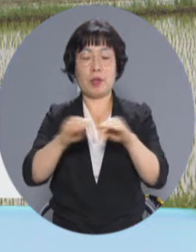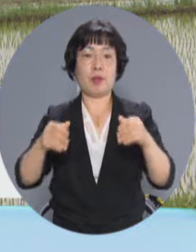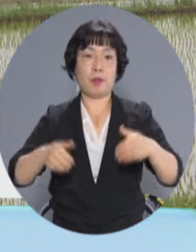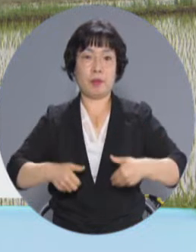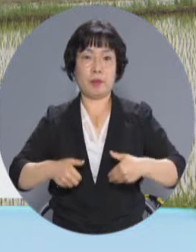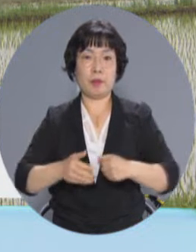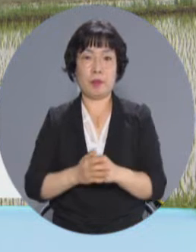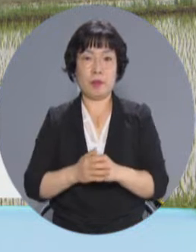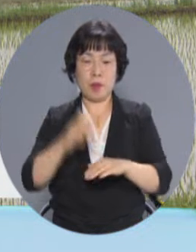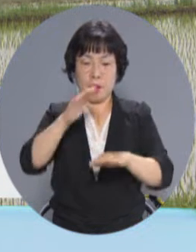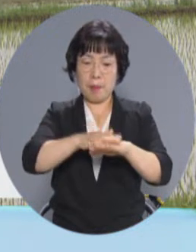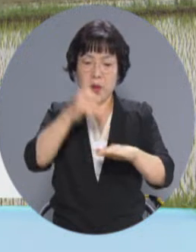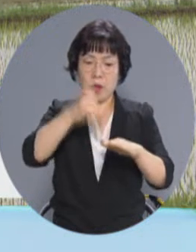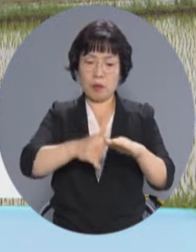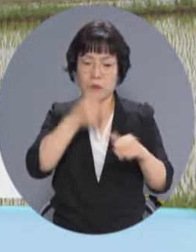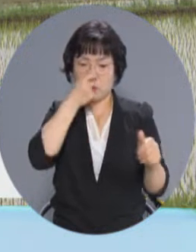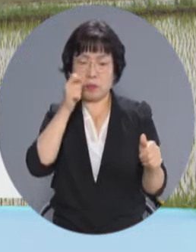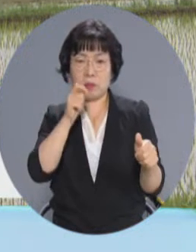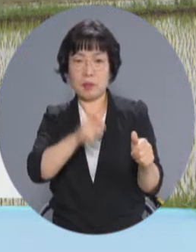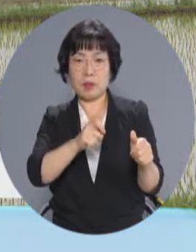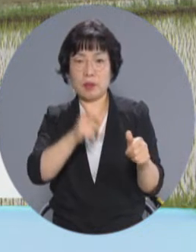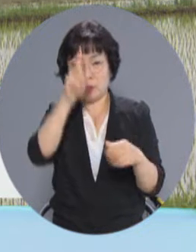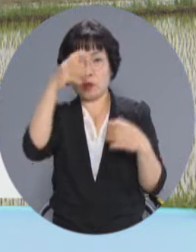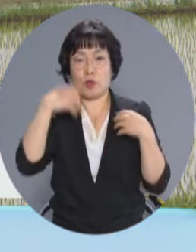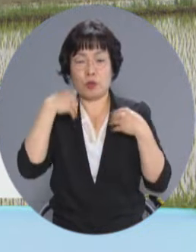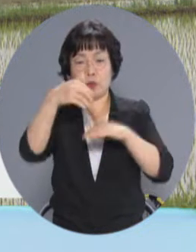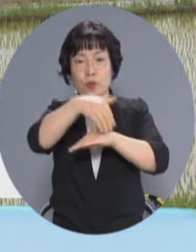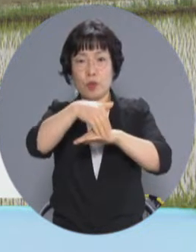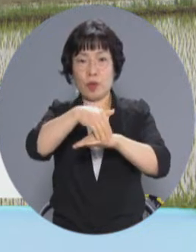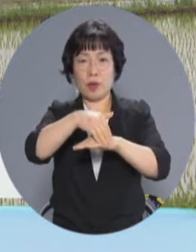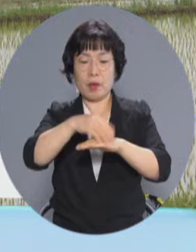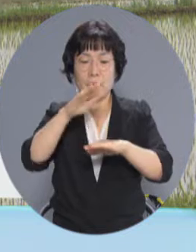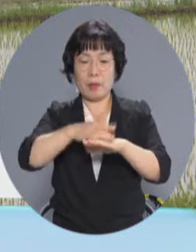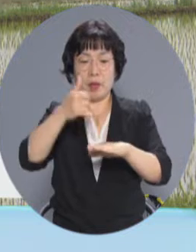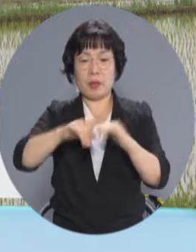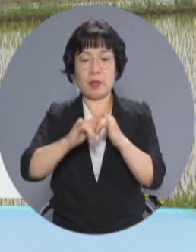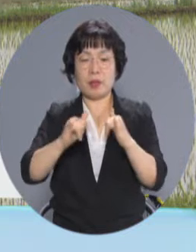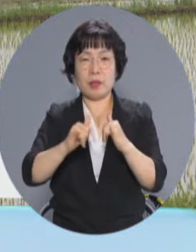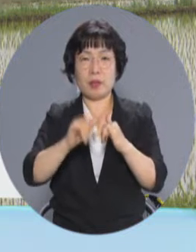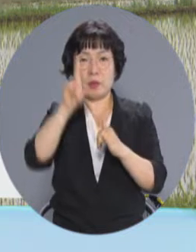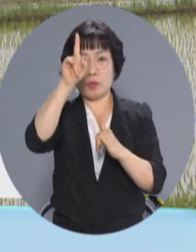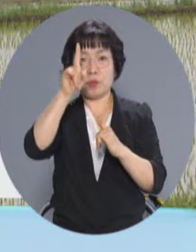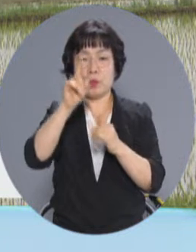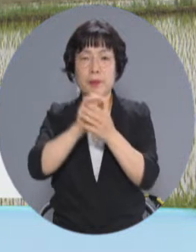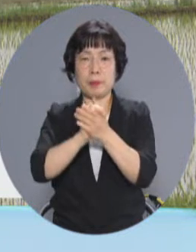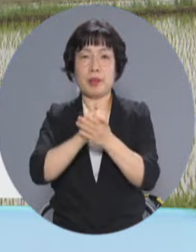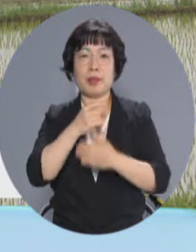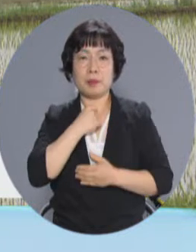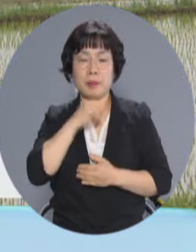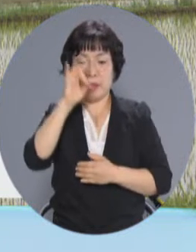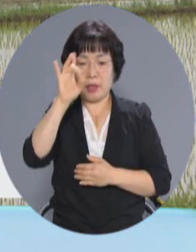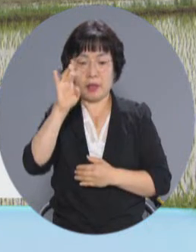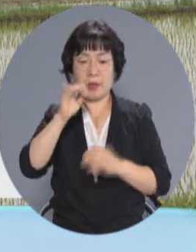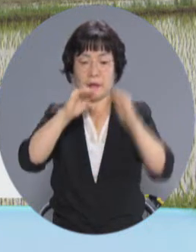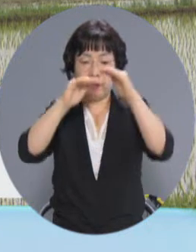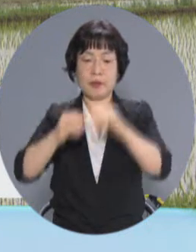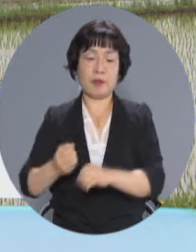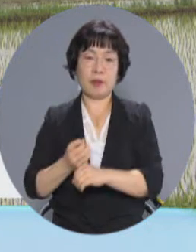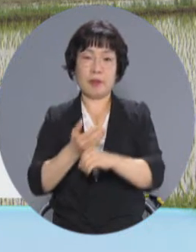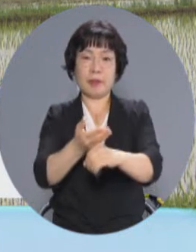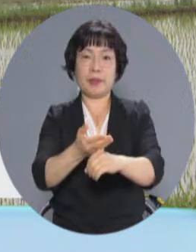필요한데 농업을 홀대하는 정부 기조 속에 농민들이 기댈 곳이 하늘밖에 없다는 겁니다. 박종호 기자가 보도합니다.